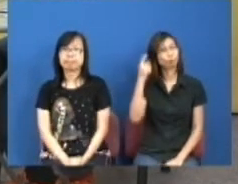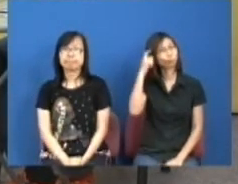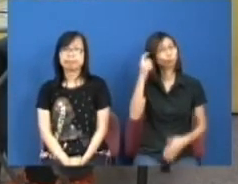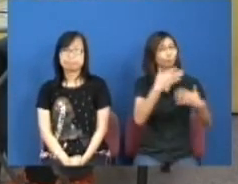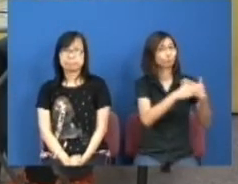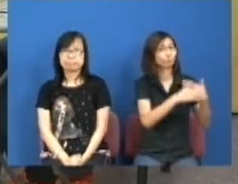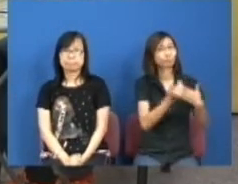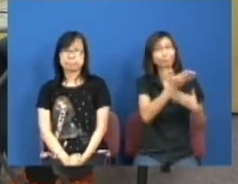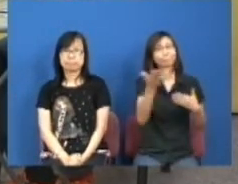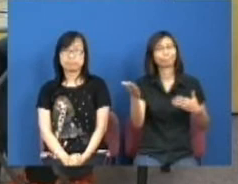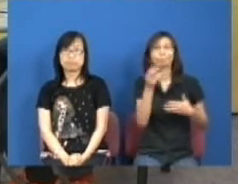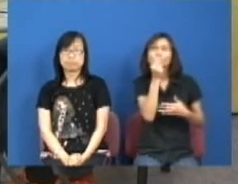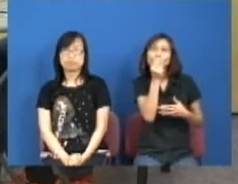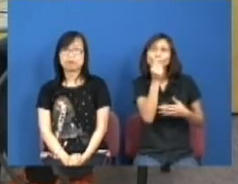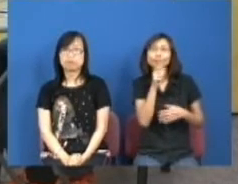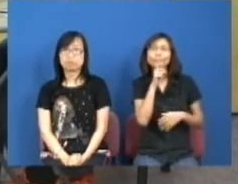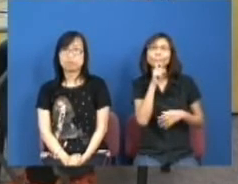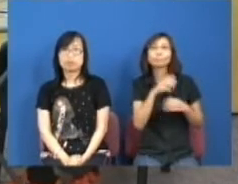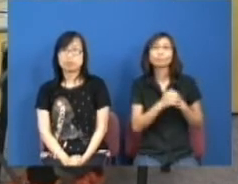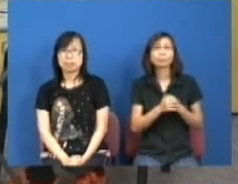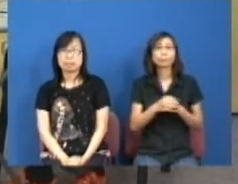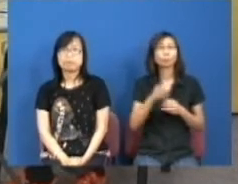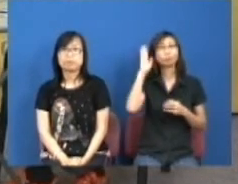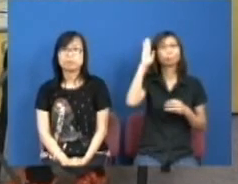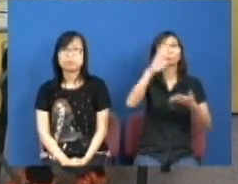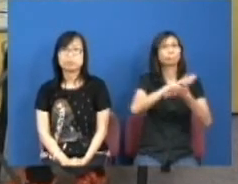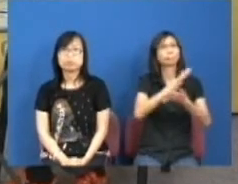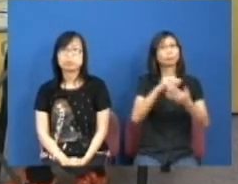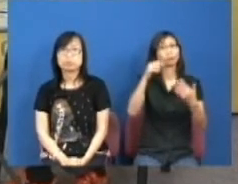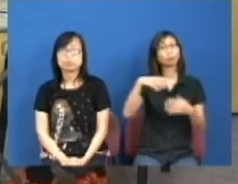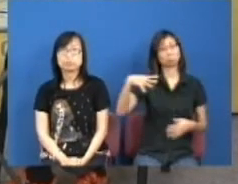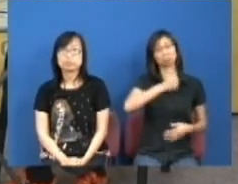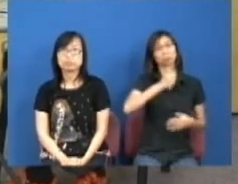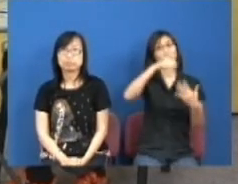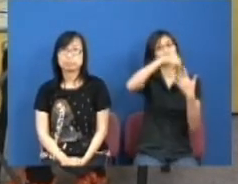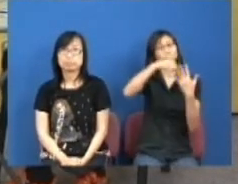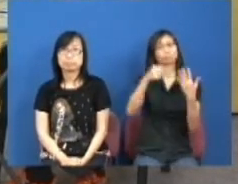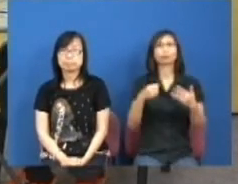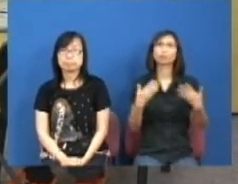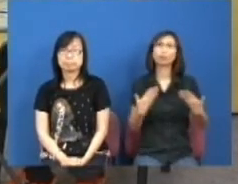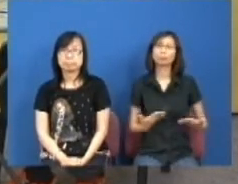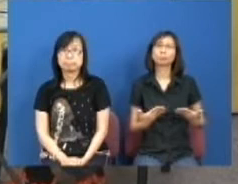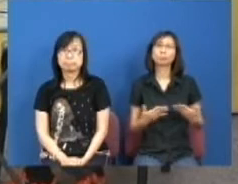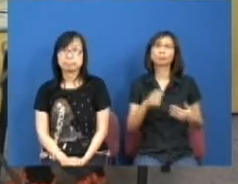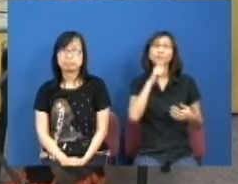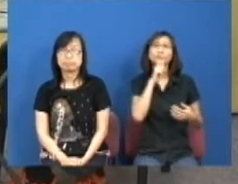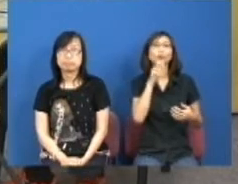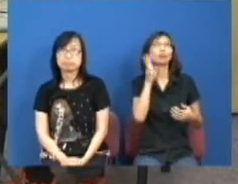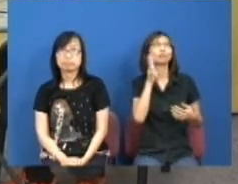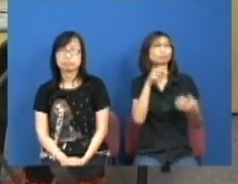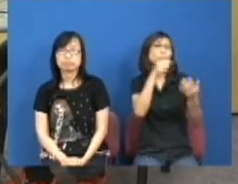嘢，其實大家都有興趣，就係話，咦，其實出年特首選舉嗰度啦，咁而家起碼有疑似幾個候選